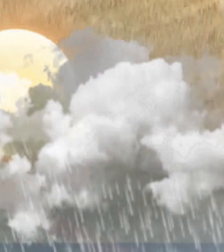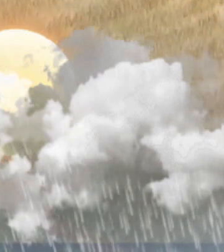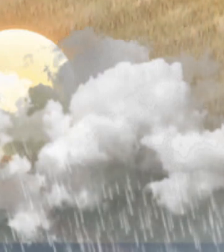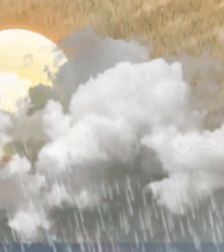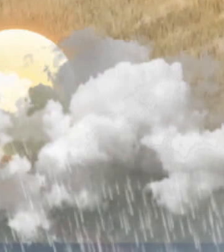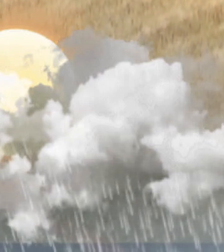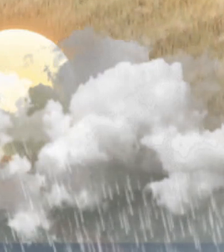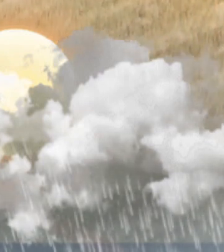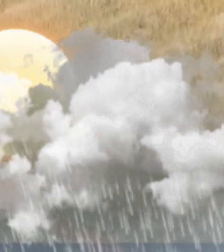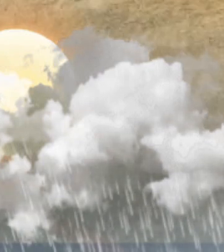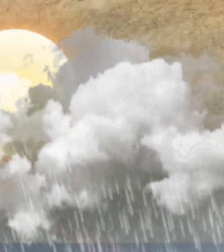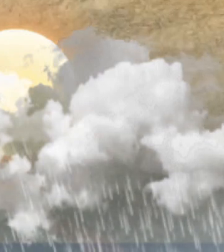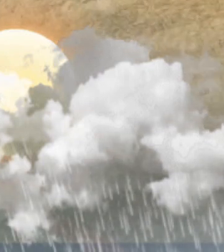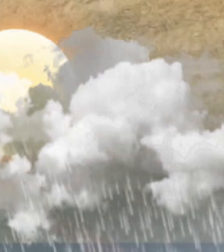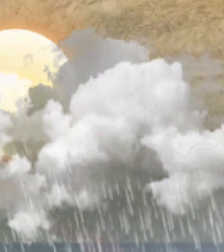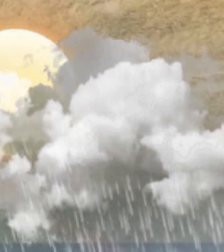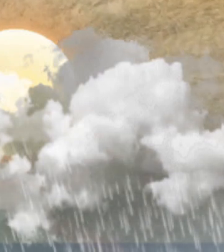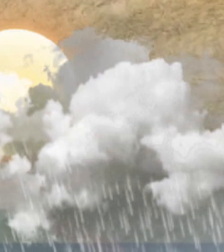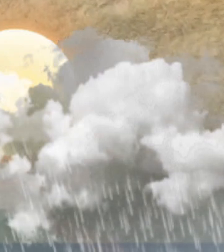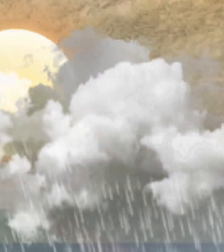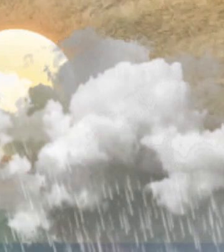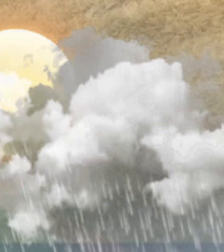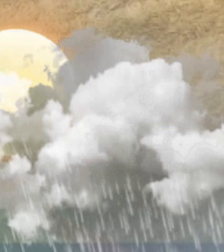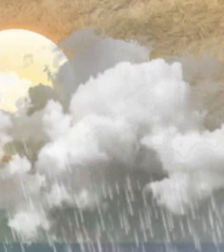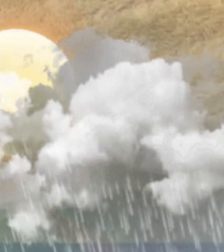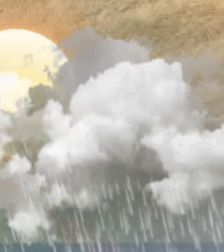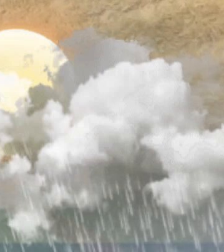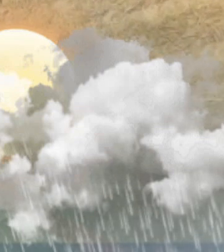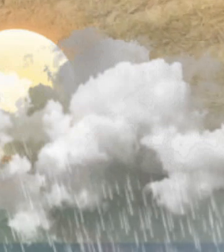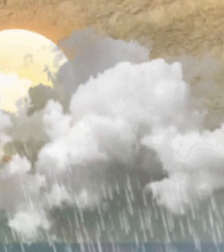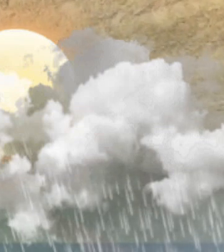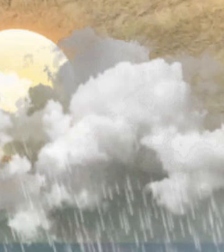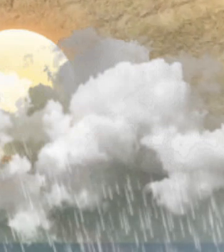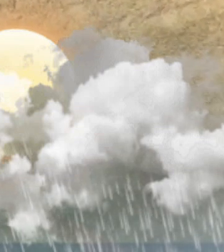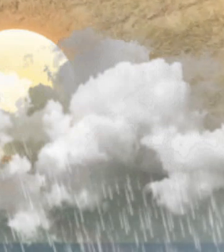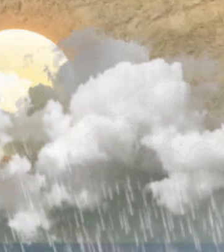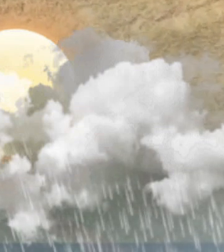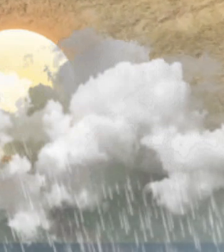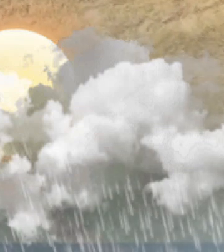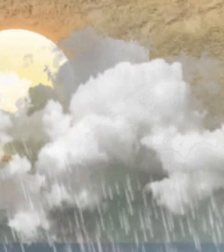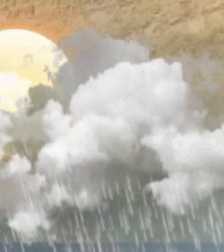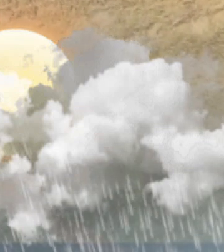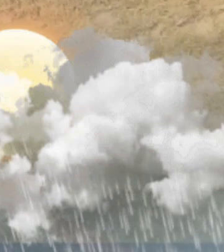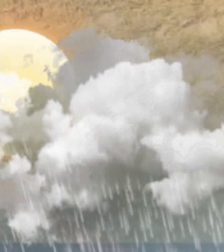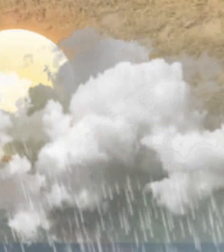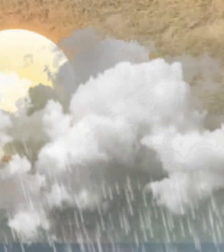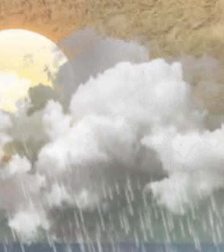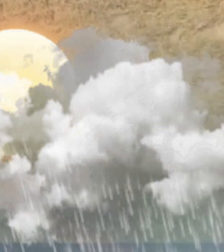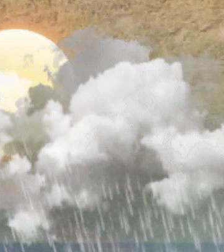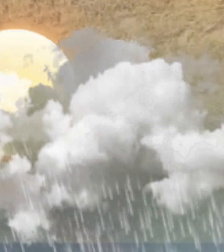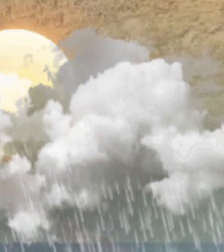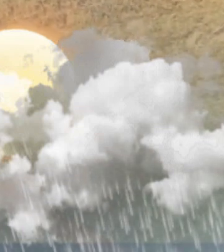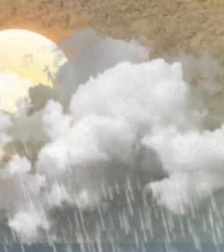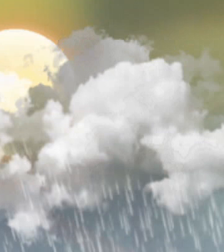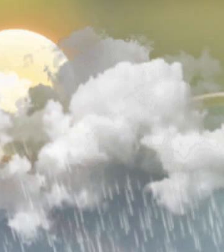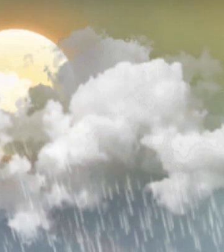5-8 метраў за секунду. У Свіслачы і Мастах сіноптыкі абяцаюць каля 6 градусаў цяпла раніцай,